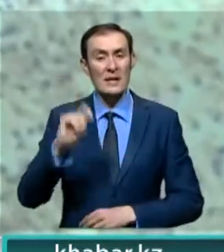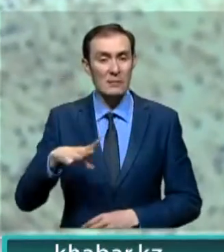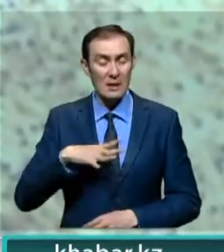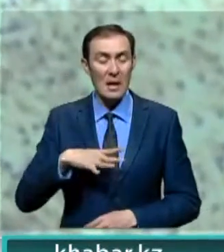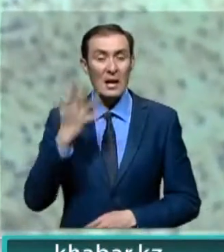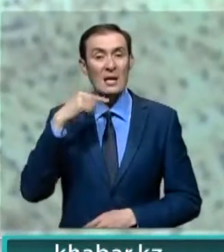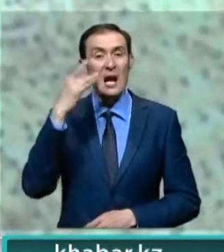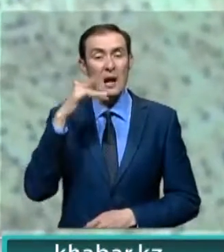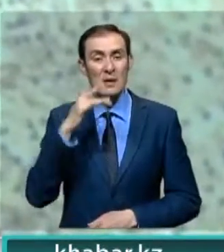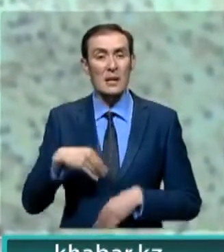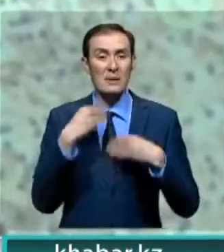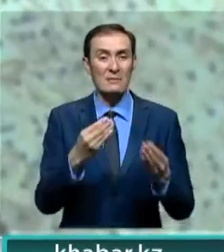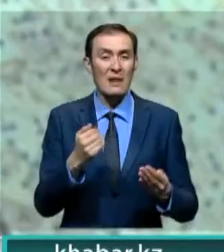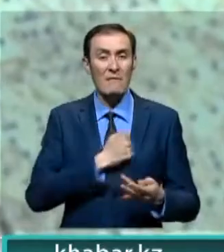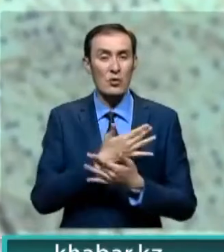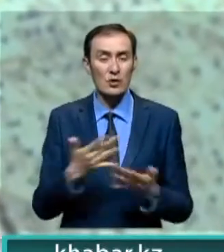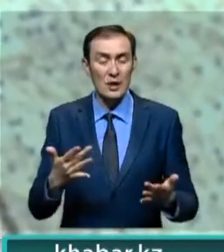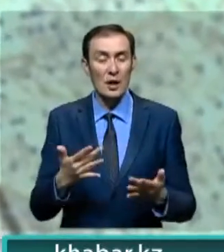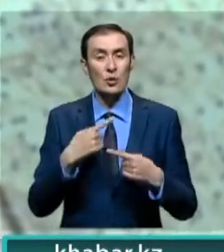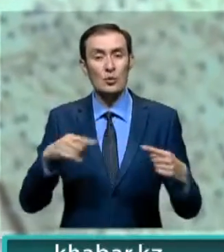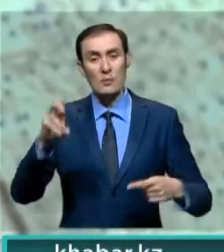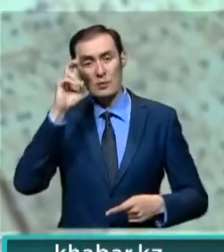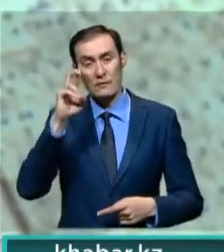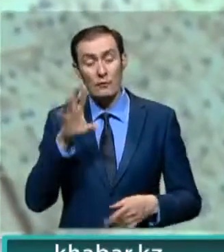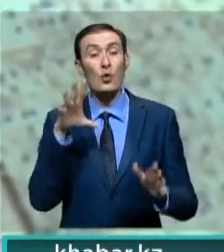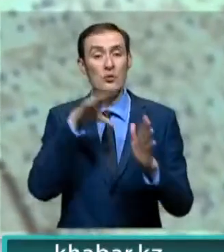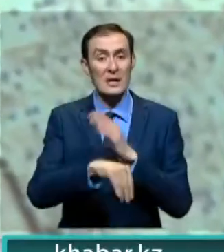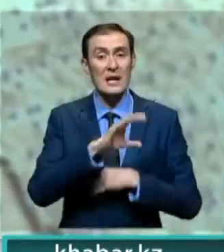войны. Тогда Америка поставляла вооружение союзникам, в том числе СССР.